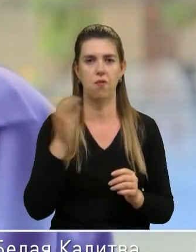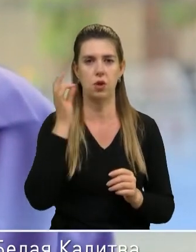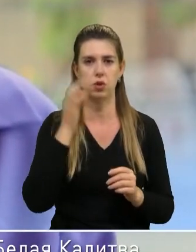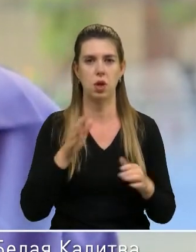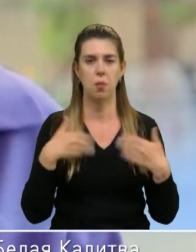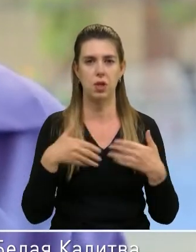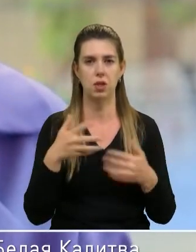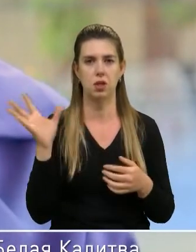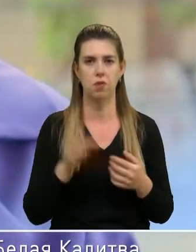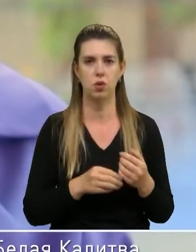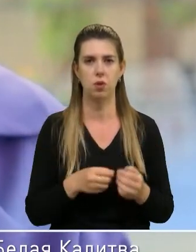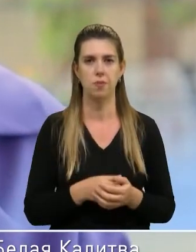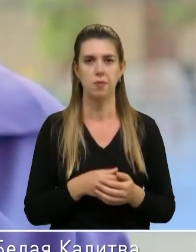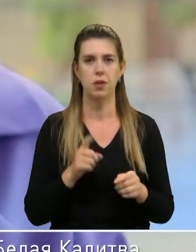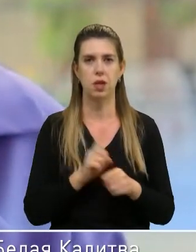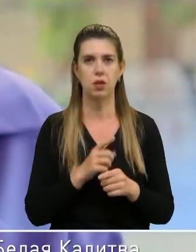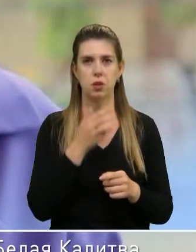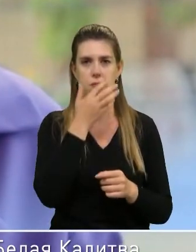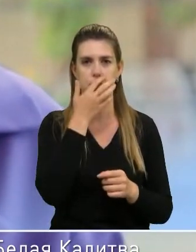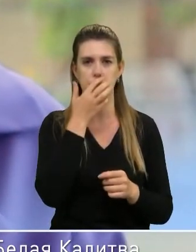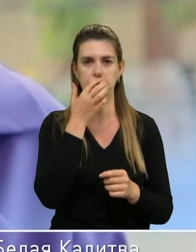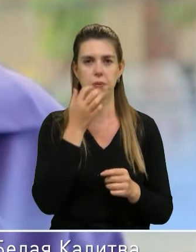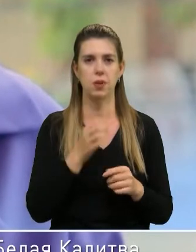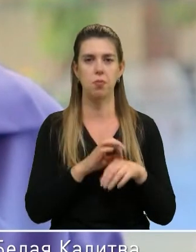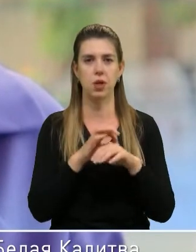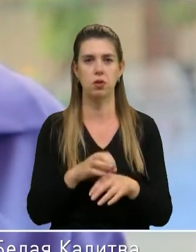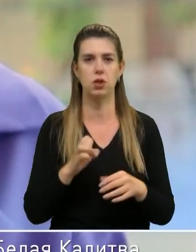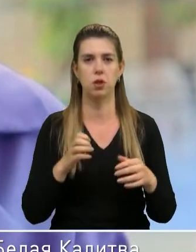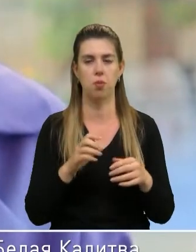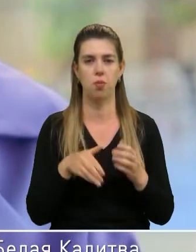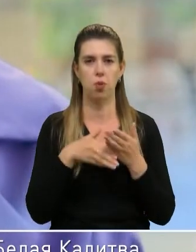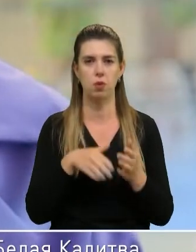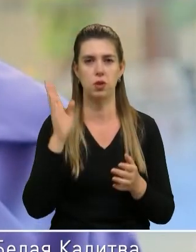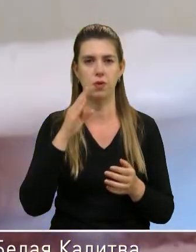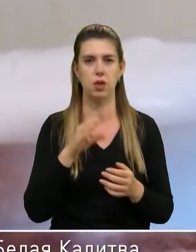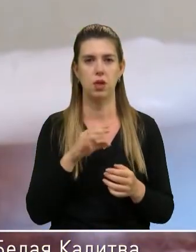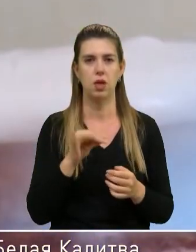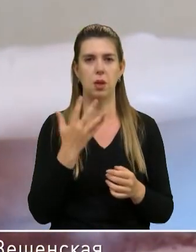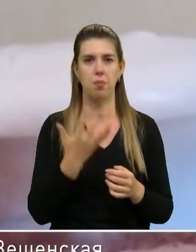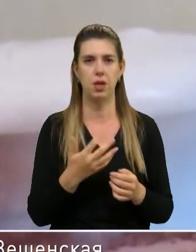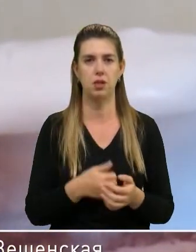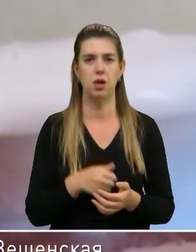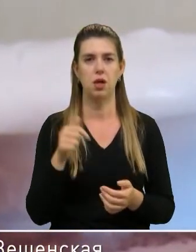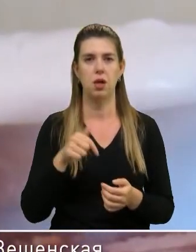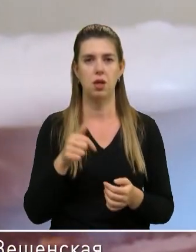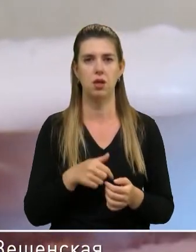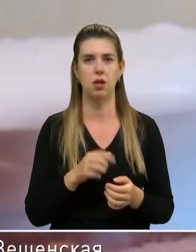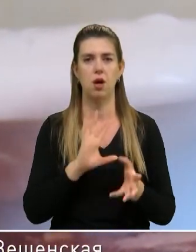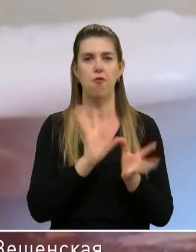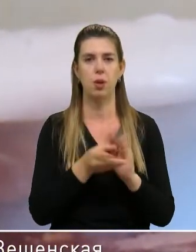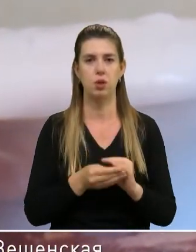омега-3 жирных кислот, которые также переносятся с помощью воды. И топ-5, конечно, это